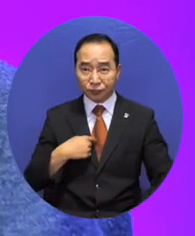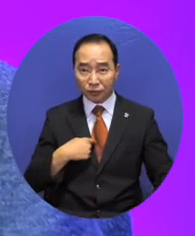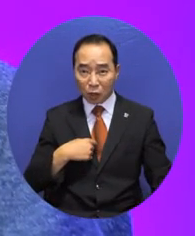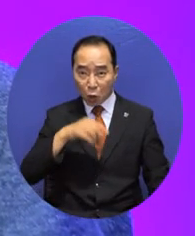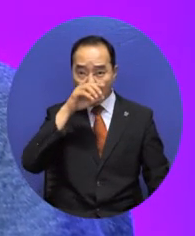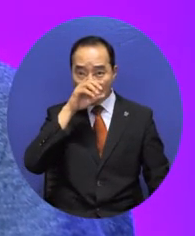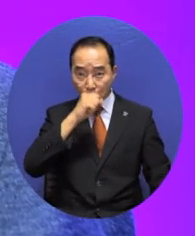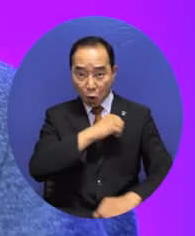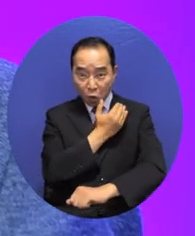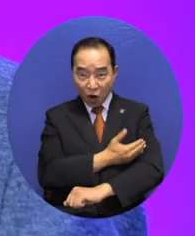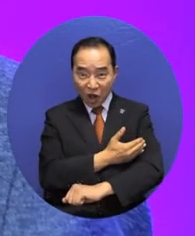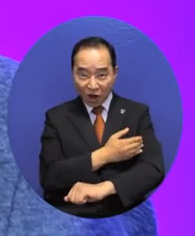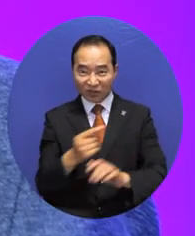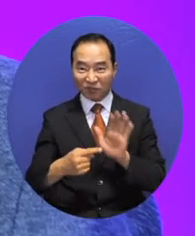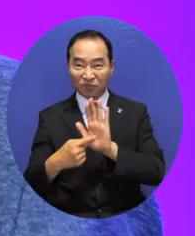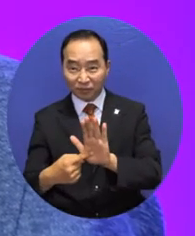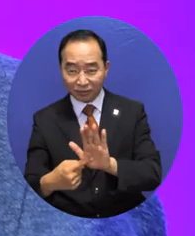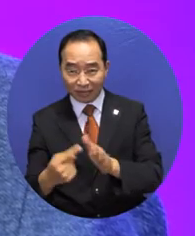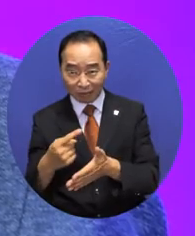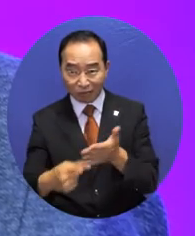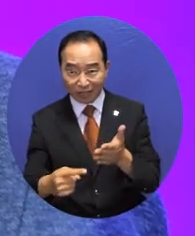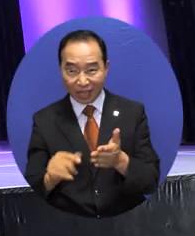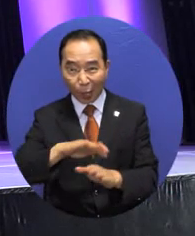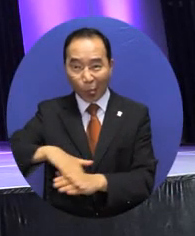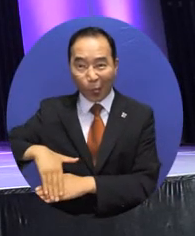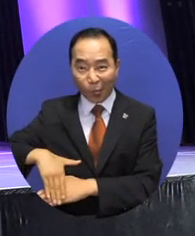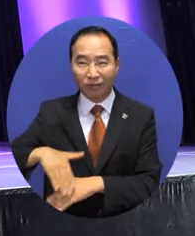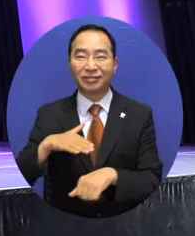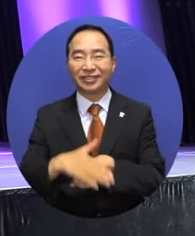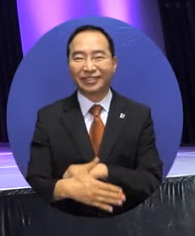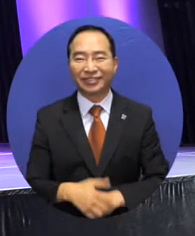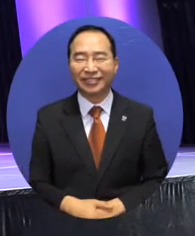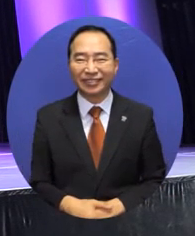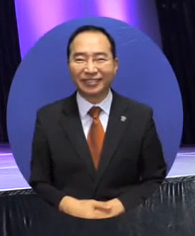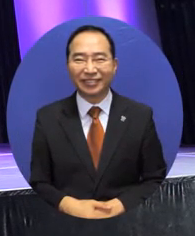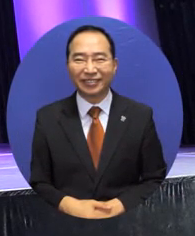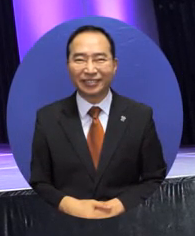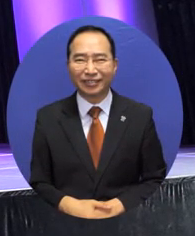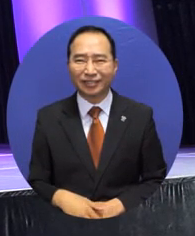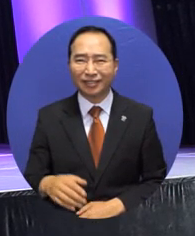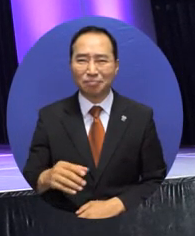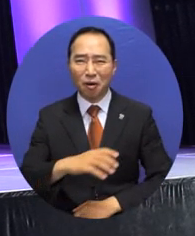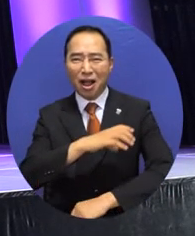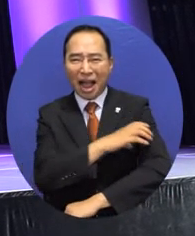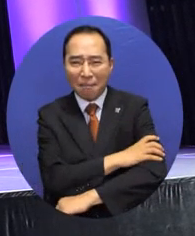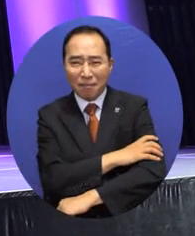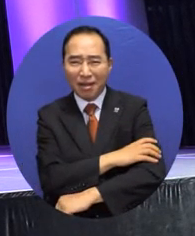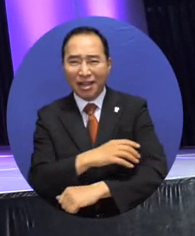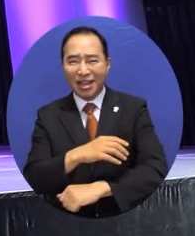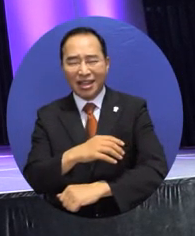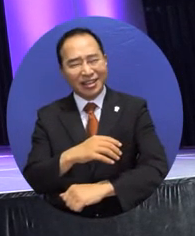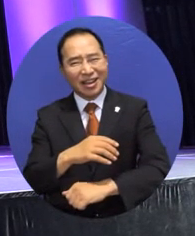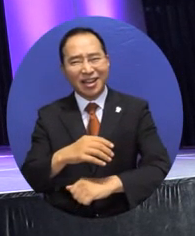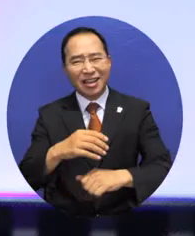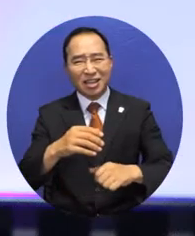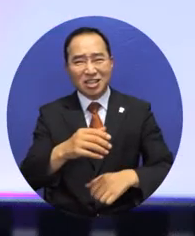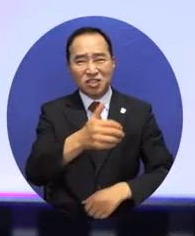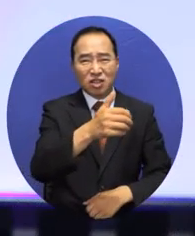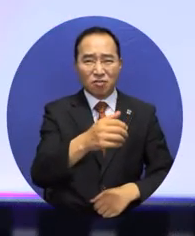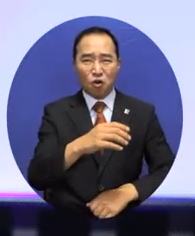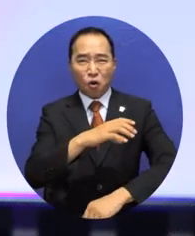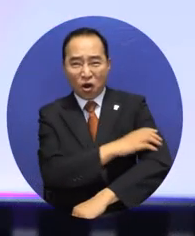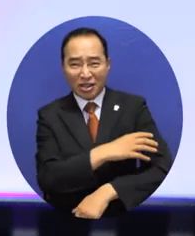내세우고 불리한 권력은 감추게 되었습니다. 그러니까 갑과 을이 정해져 있는 것이 아닙니다. 상황에 따라서 또